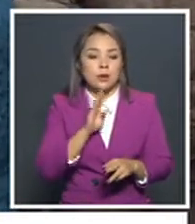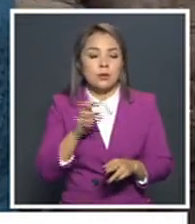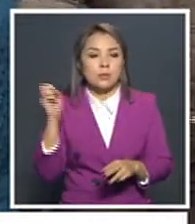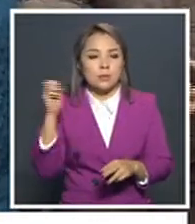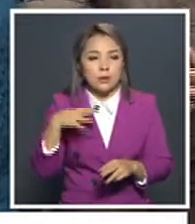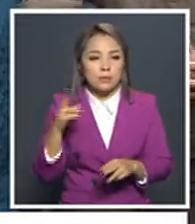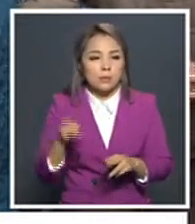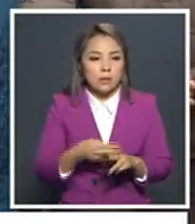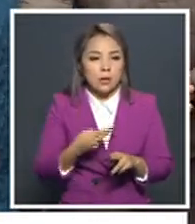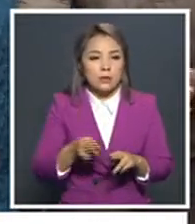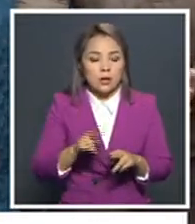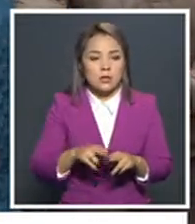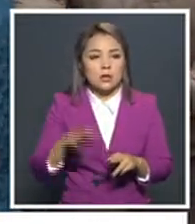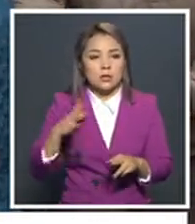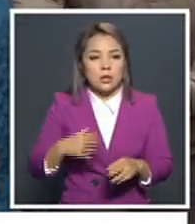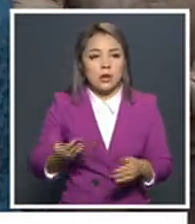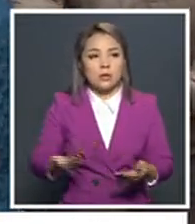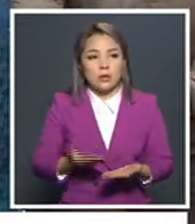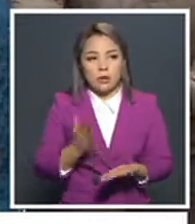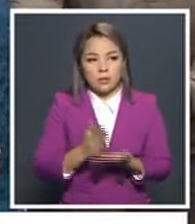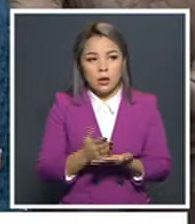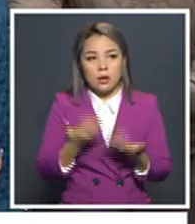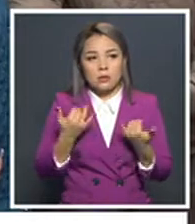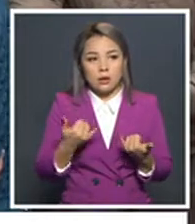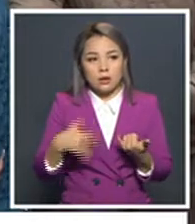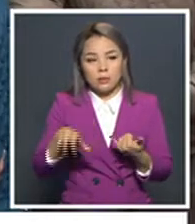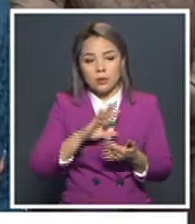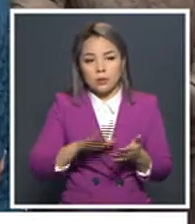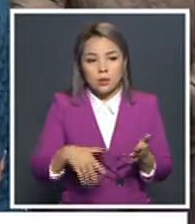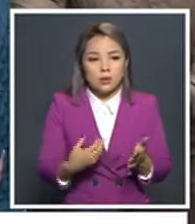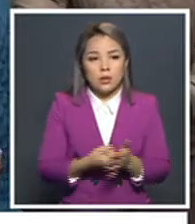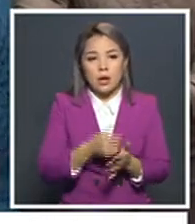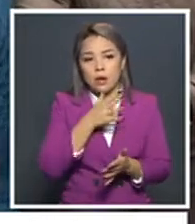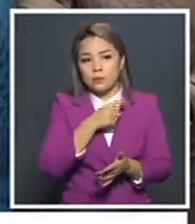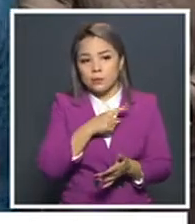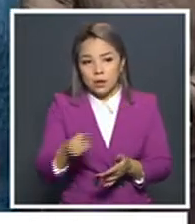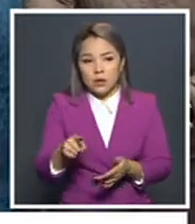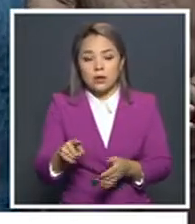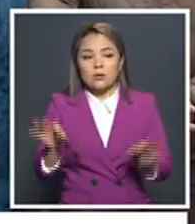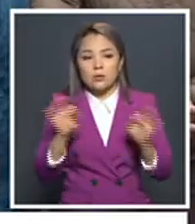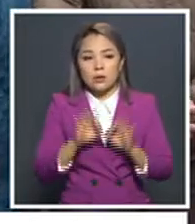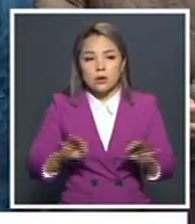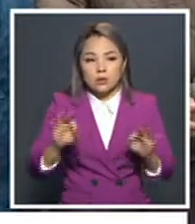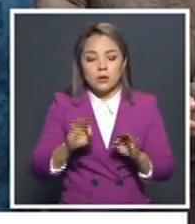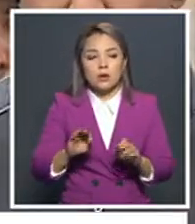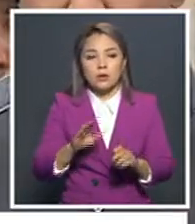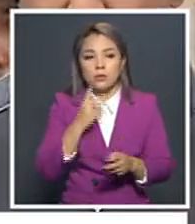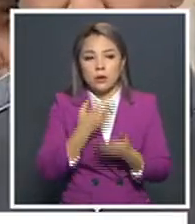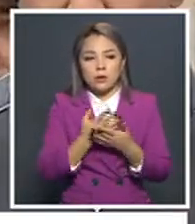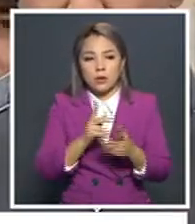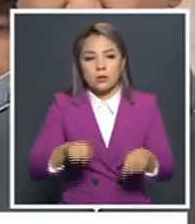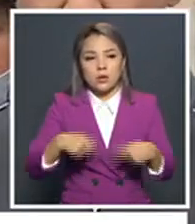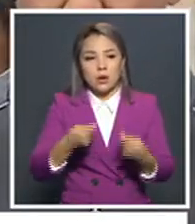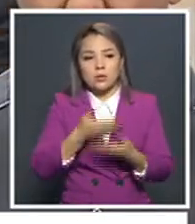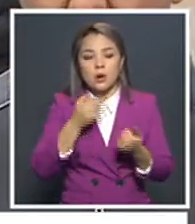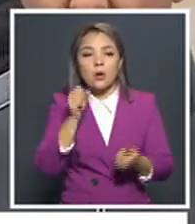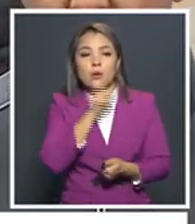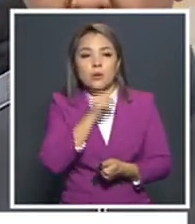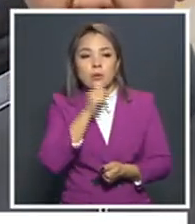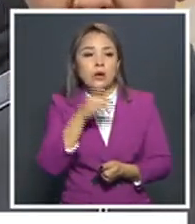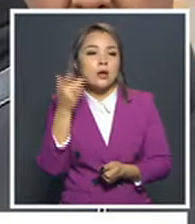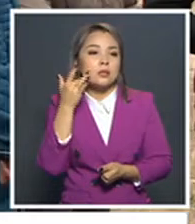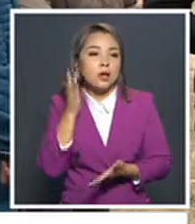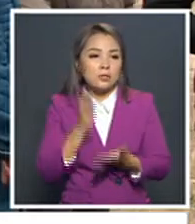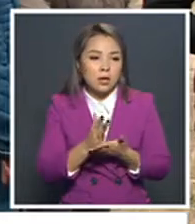осылай тұрып келе жатырмыз. Үкімет тарапынан әлі күнге дейін ешқандай ештеңе берілетін емес. Ұрлық көп. Өткен